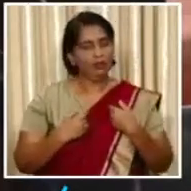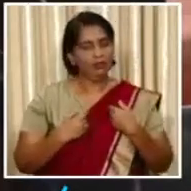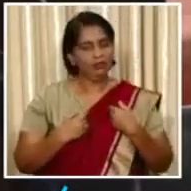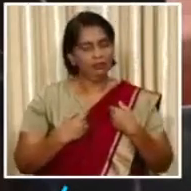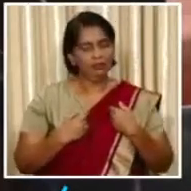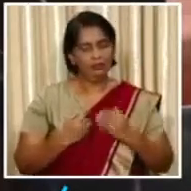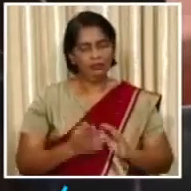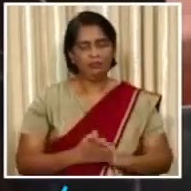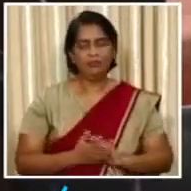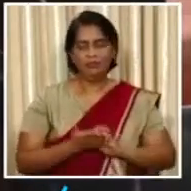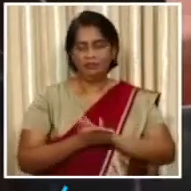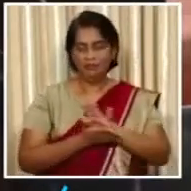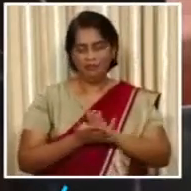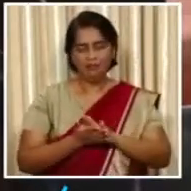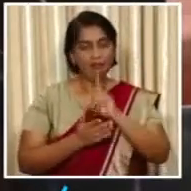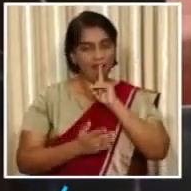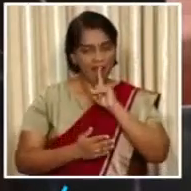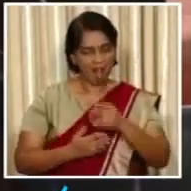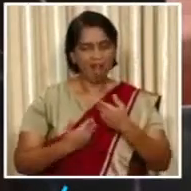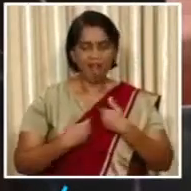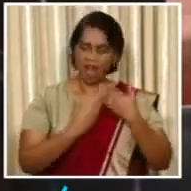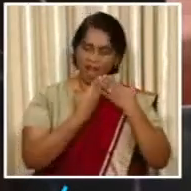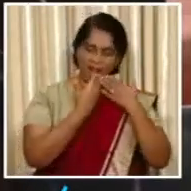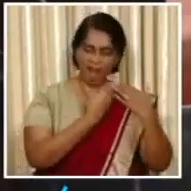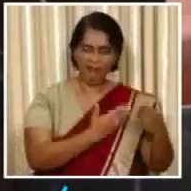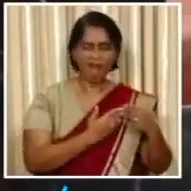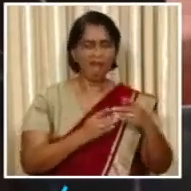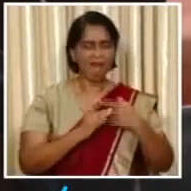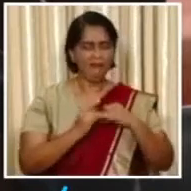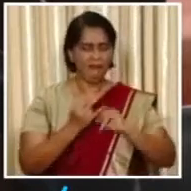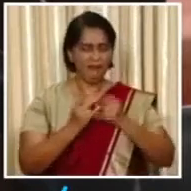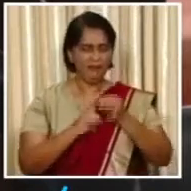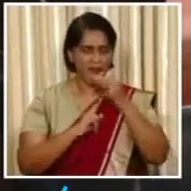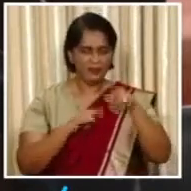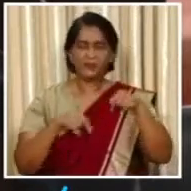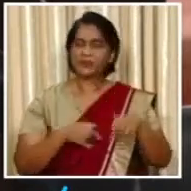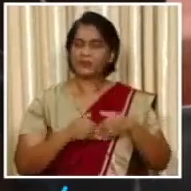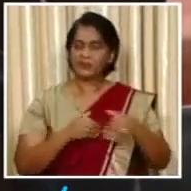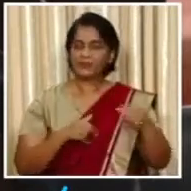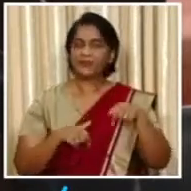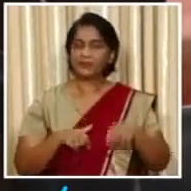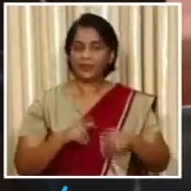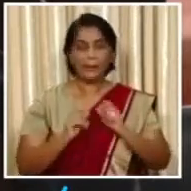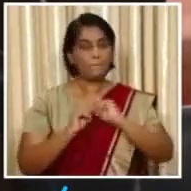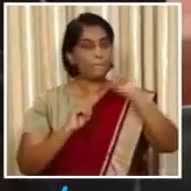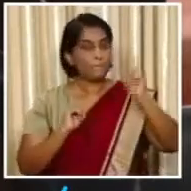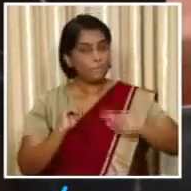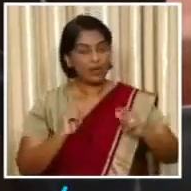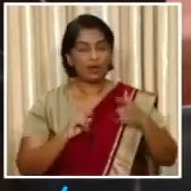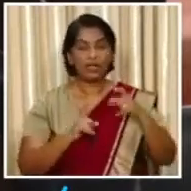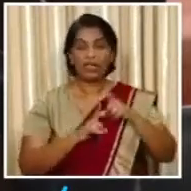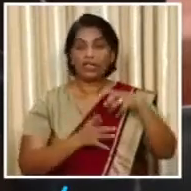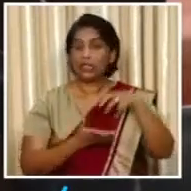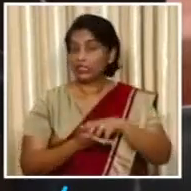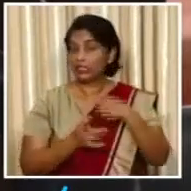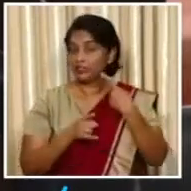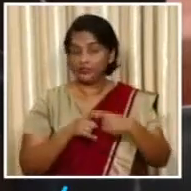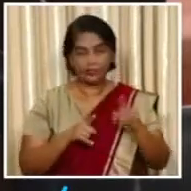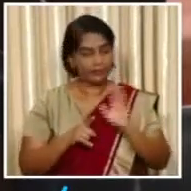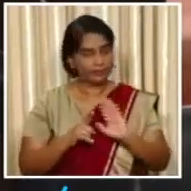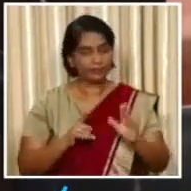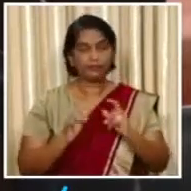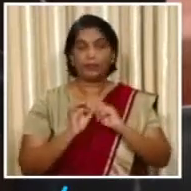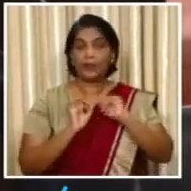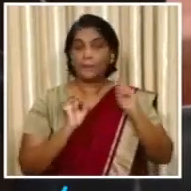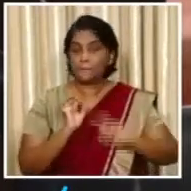எடுத்துரைத்தமைக்காக பாராட்டு தெரிவிக்கின்றேன். இன்று மட்டக்களப்பு மாவட்டம் மாத்திரமல்ல, மட்டக்களப்பு அம்பாறை